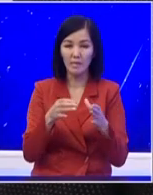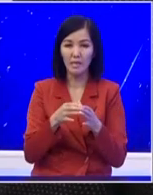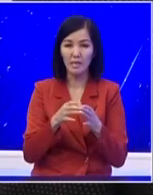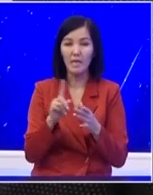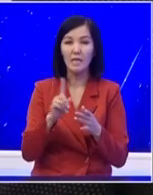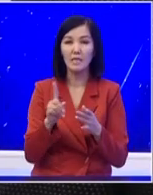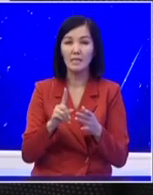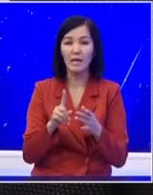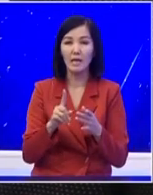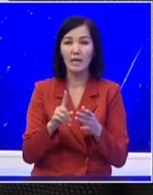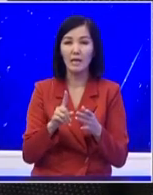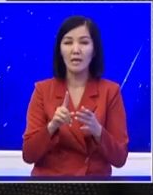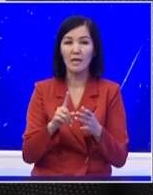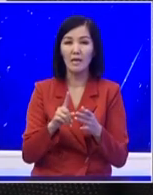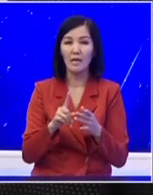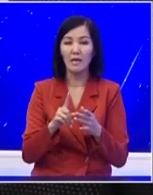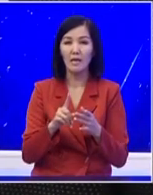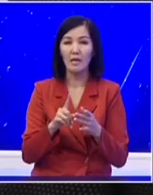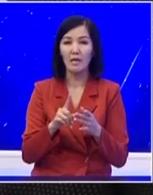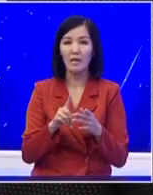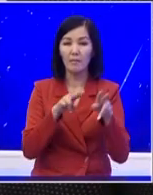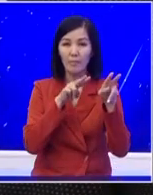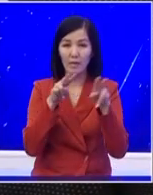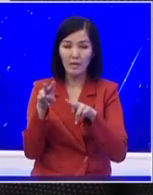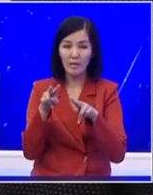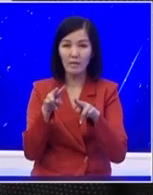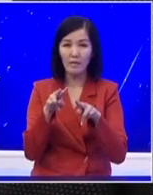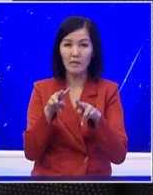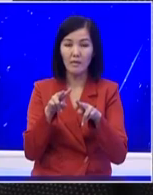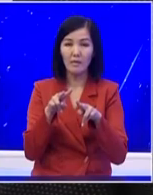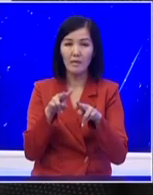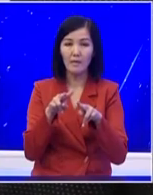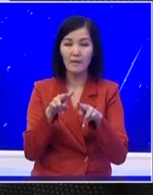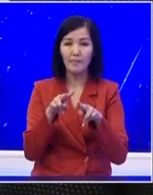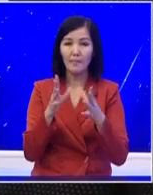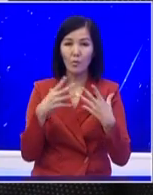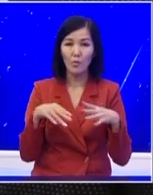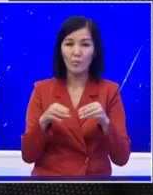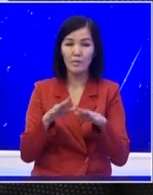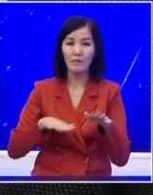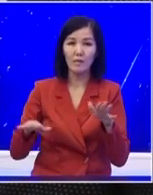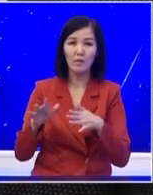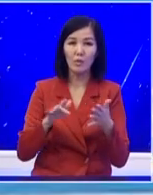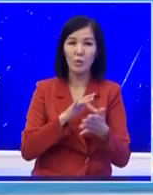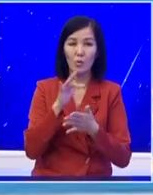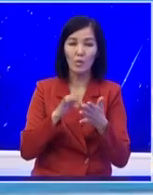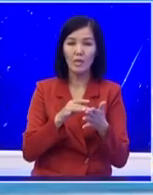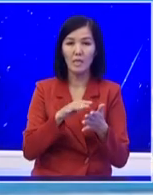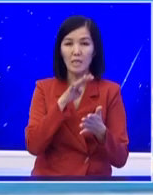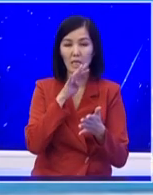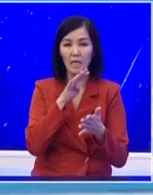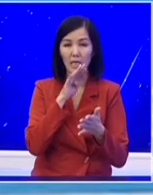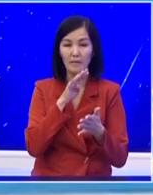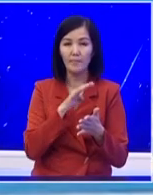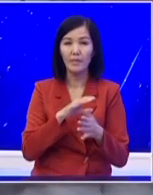за общее покровительство и за беспрепятственное осуществление деятельности общества на территории города Текели. Помимо города